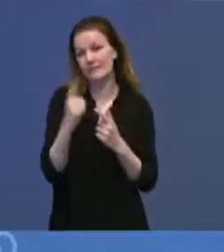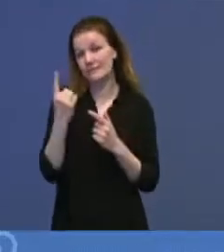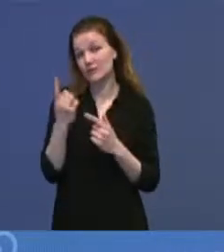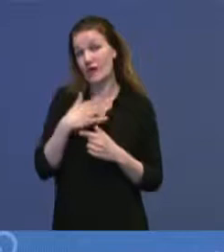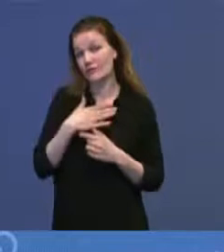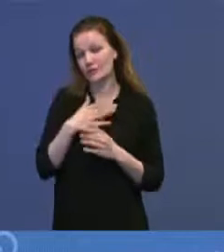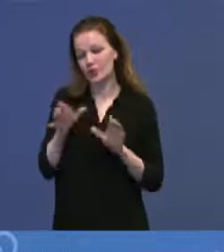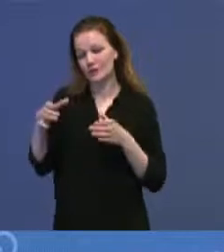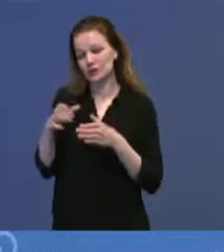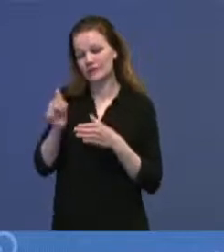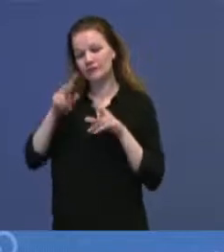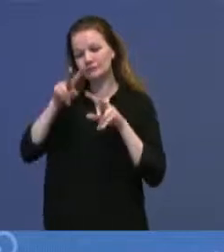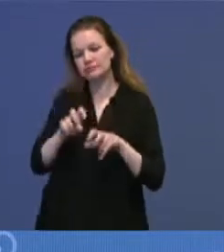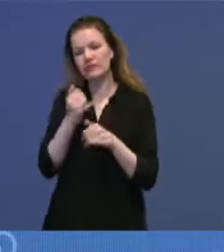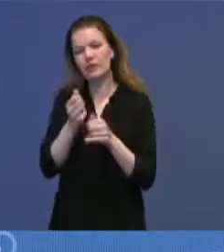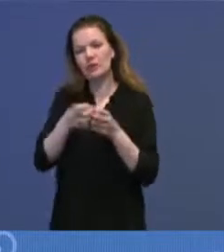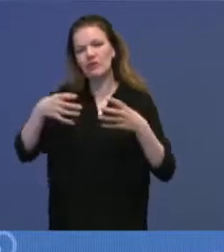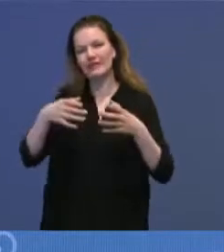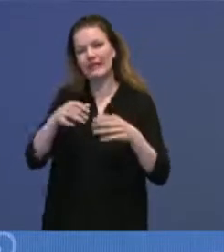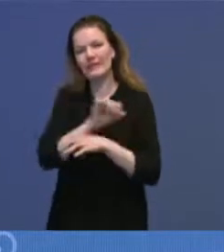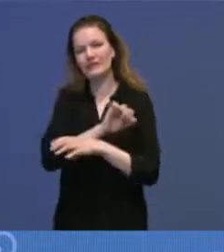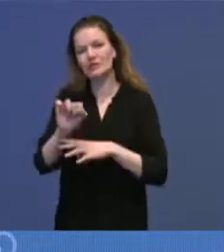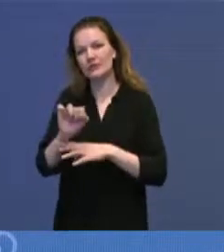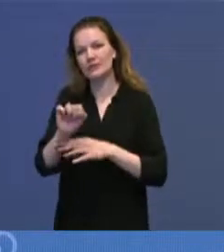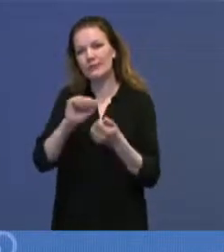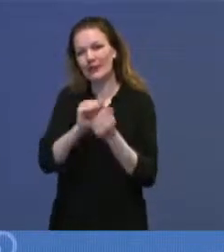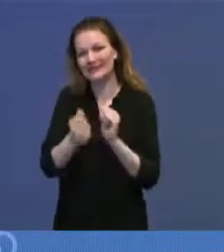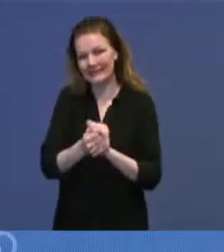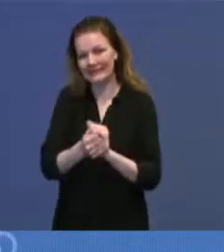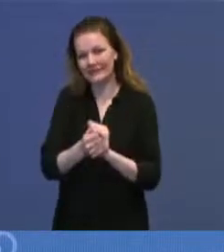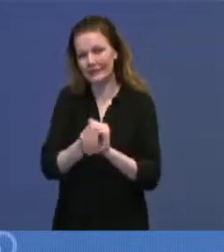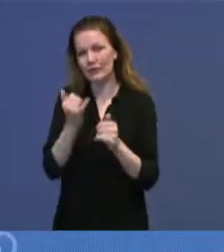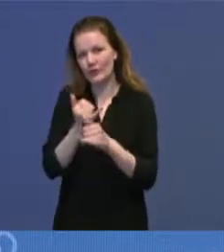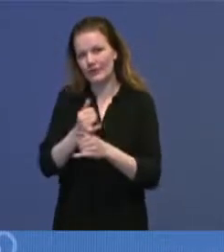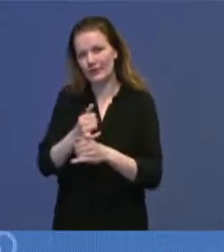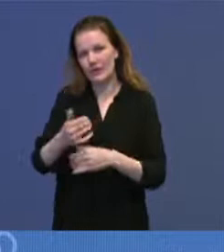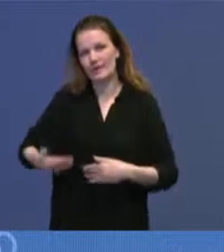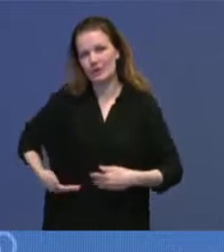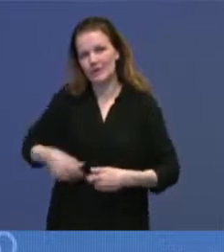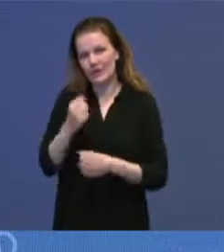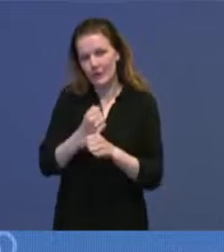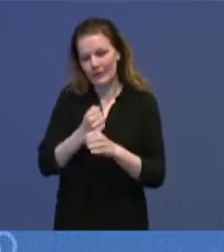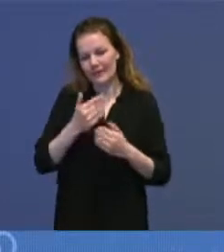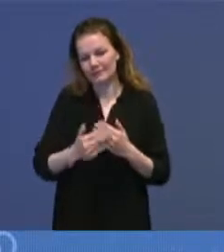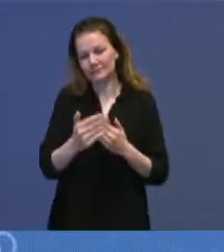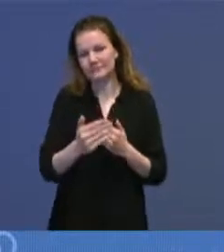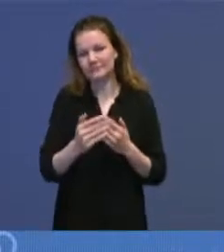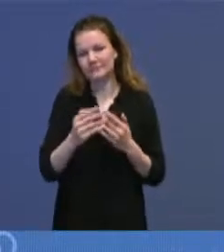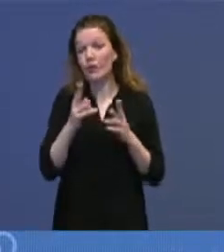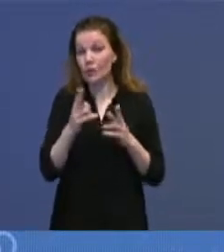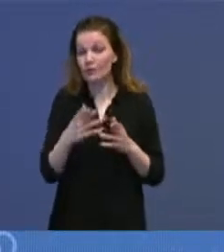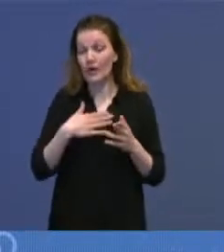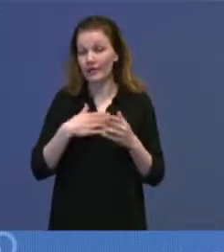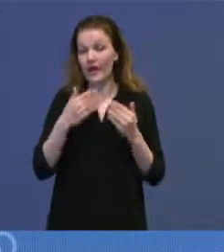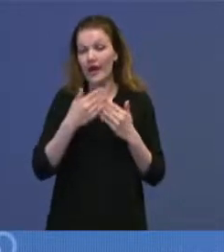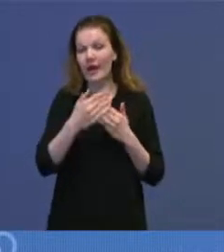skal se på utvikling av forsvarspolitikk og forsvaret på i et lengre perspektiv. Vi skal også legge fram en langtidsplan for neste